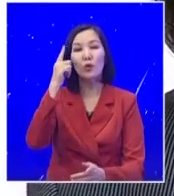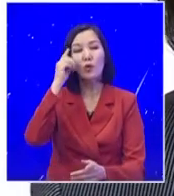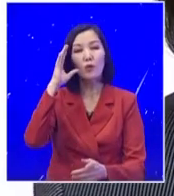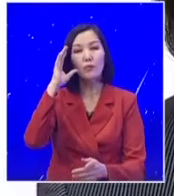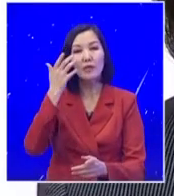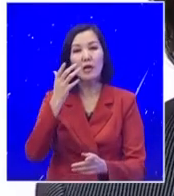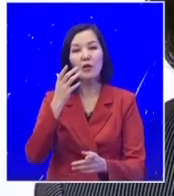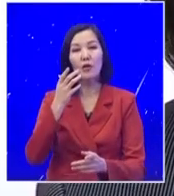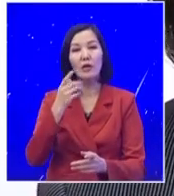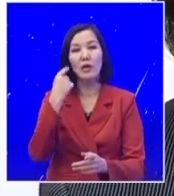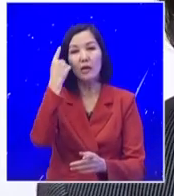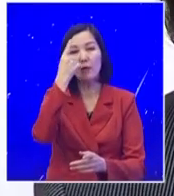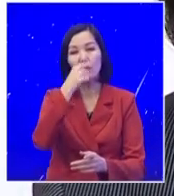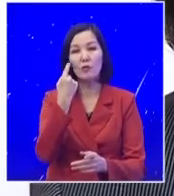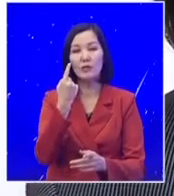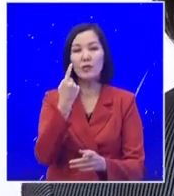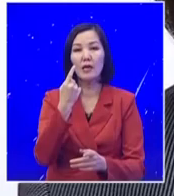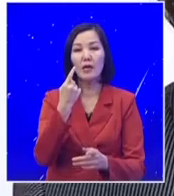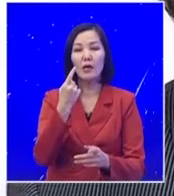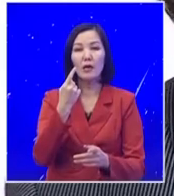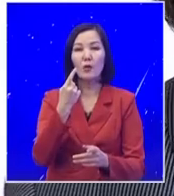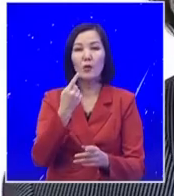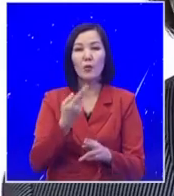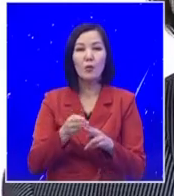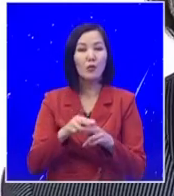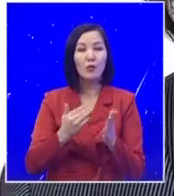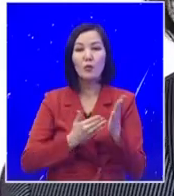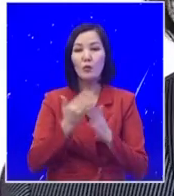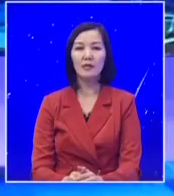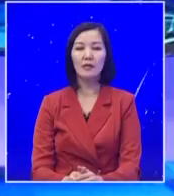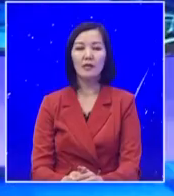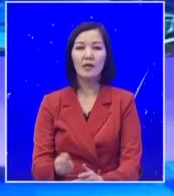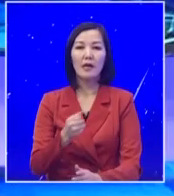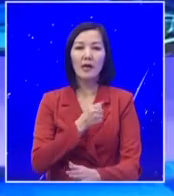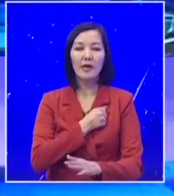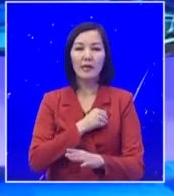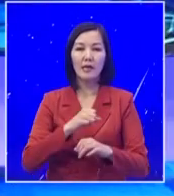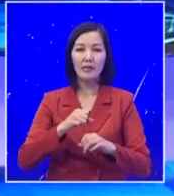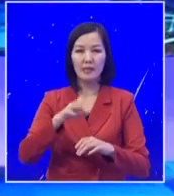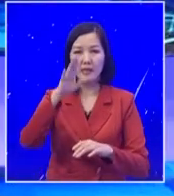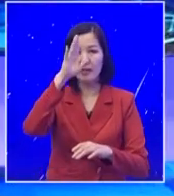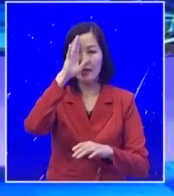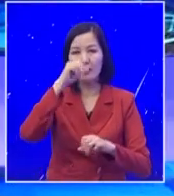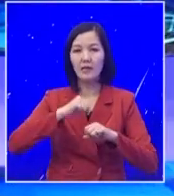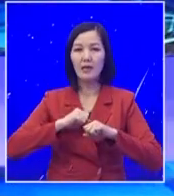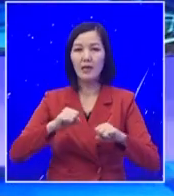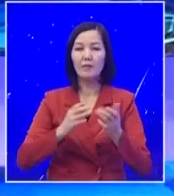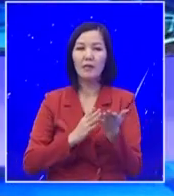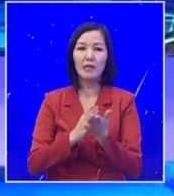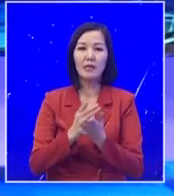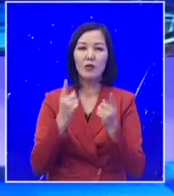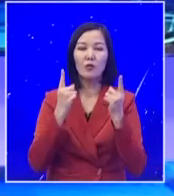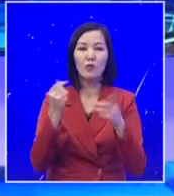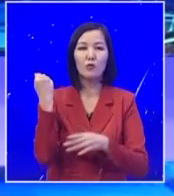психология жағынан, эмоциональный климат дейміз, сол жағынан өте үлкен баға берілді. Қайран ерлер, қаһарман ардагерлер, ұлы